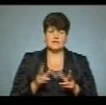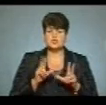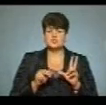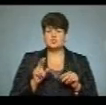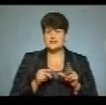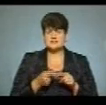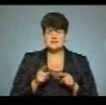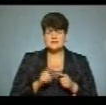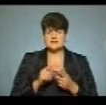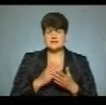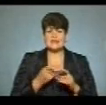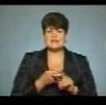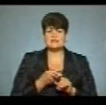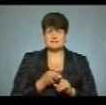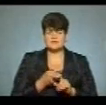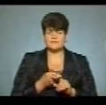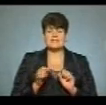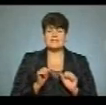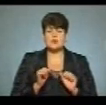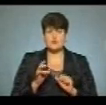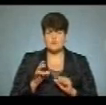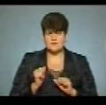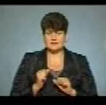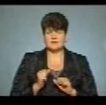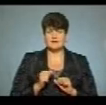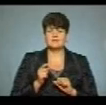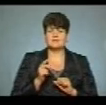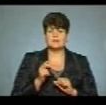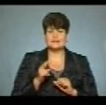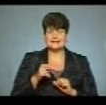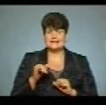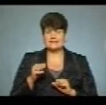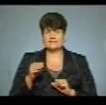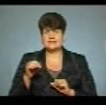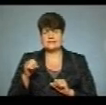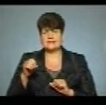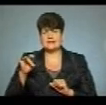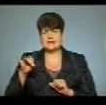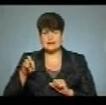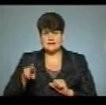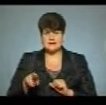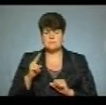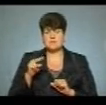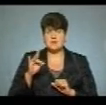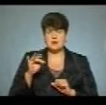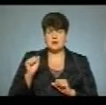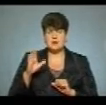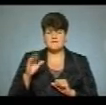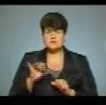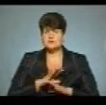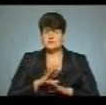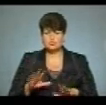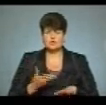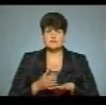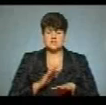це є інфекція керована як дифтерія, так і правець. І щоб запобігти даним важким